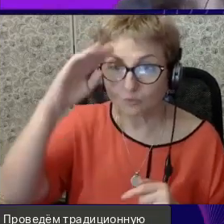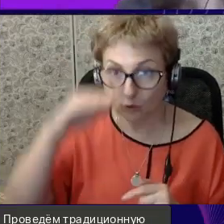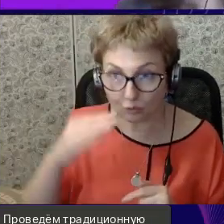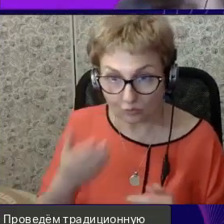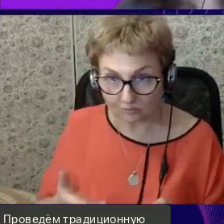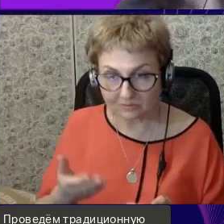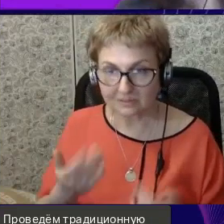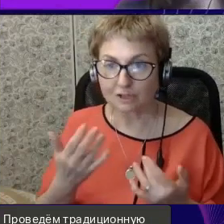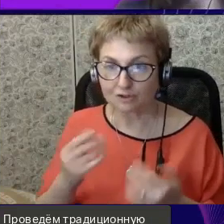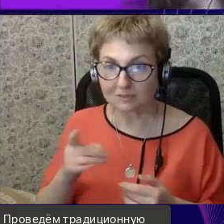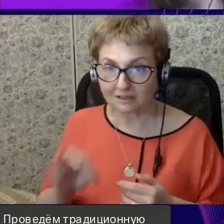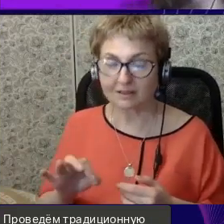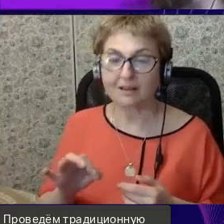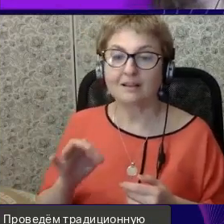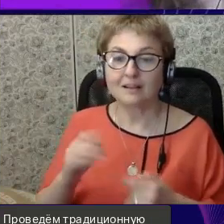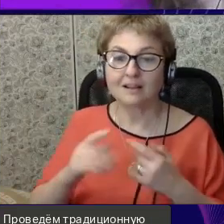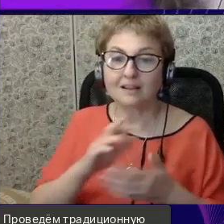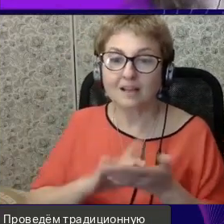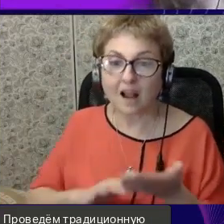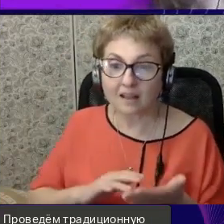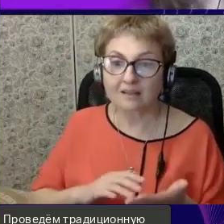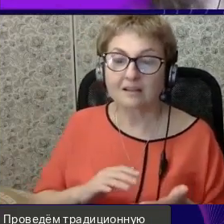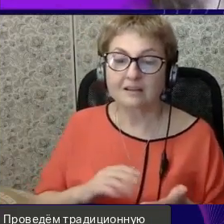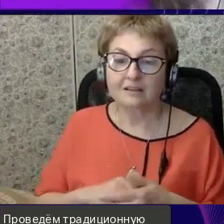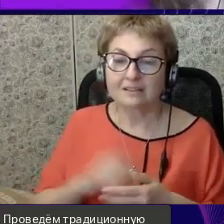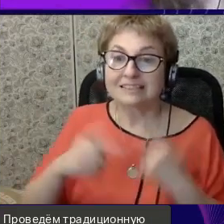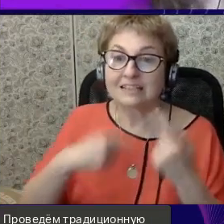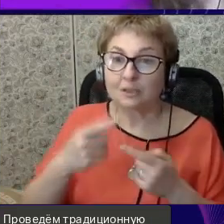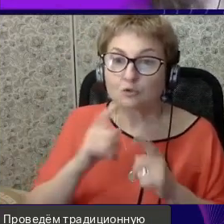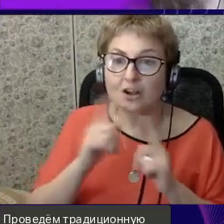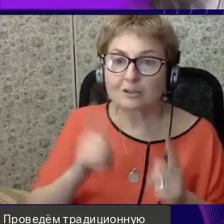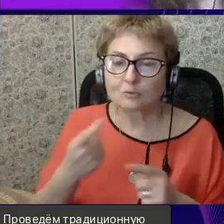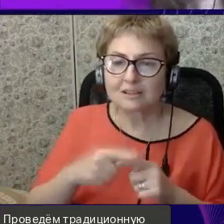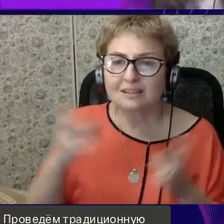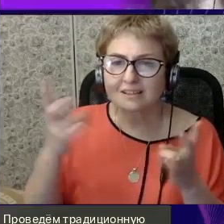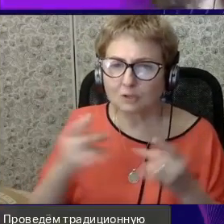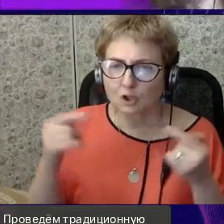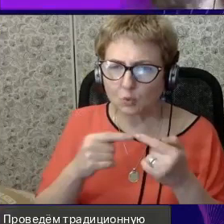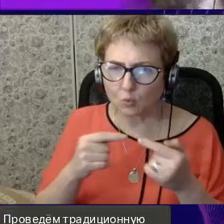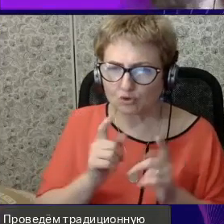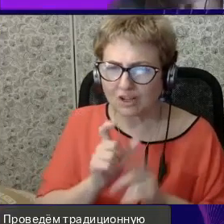себя безопасно, ну и вообще залезать вот в эту вот воду зачем-то. Далее.